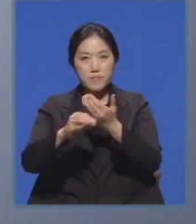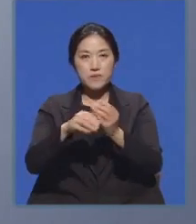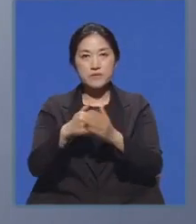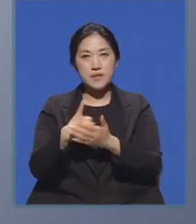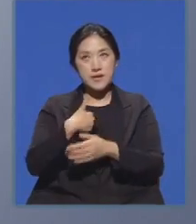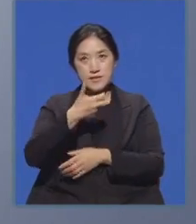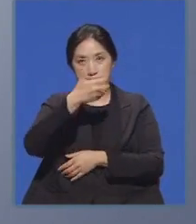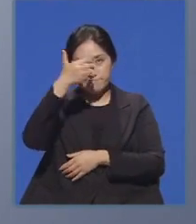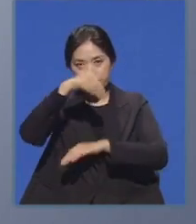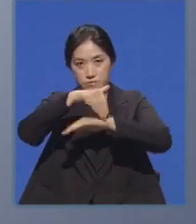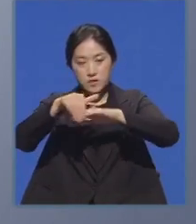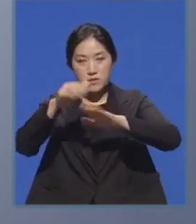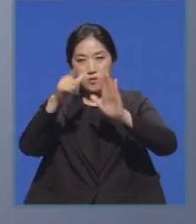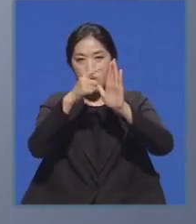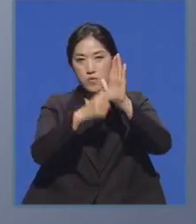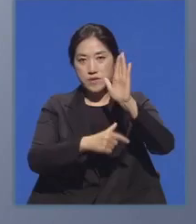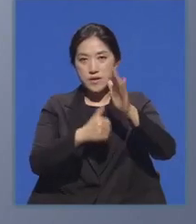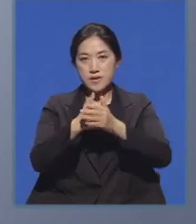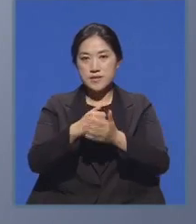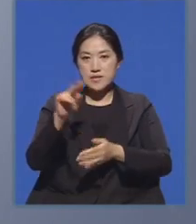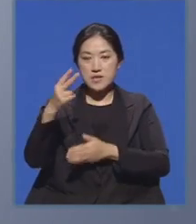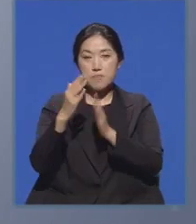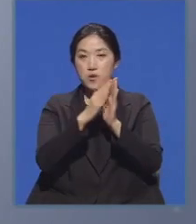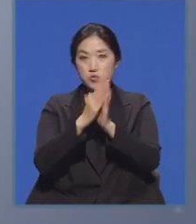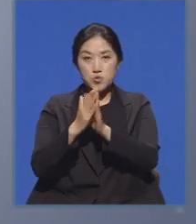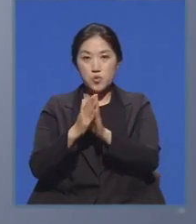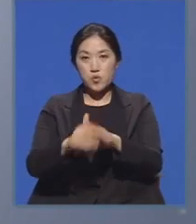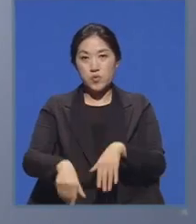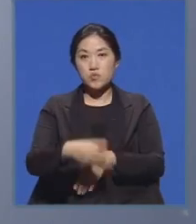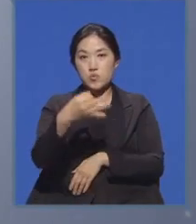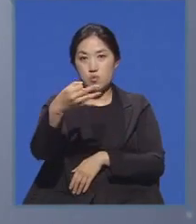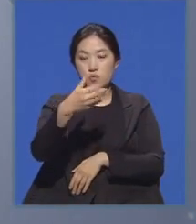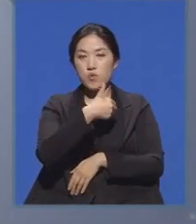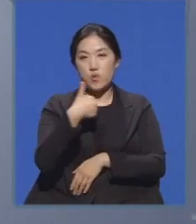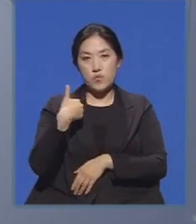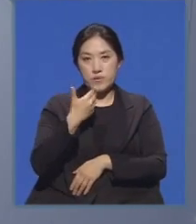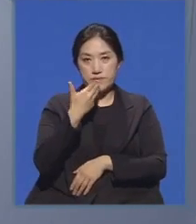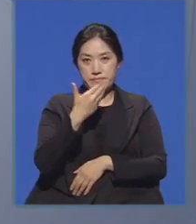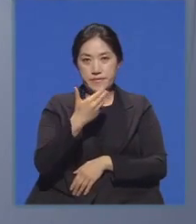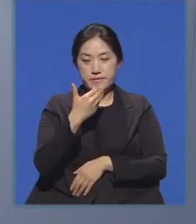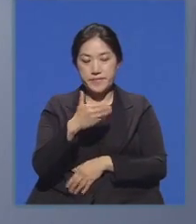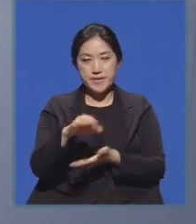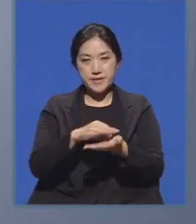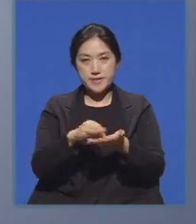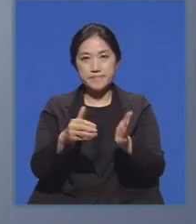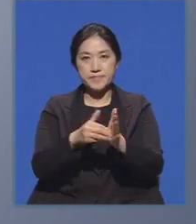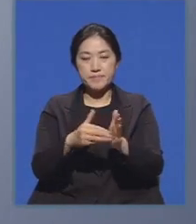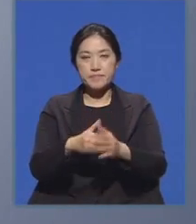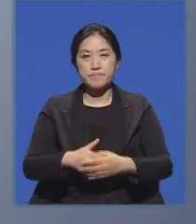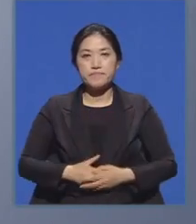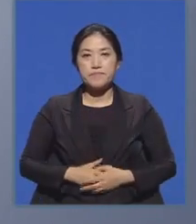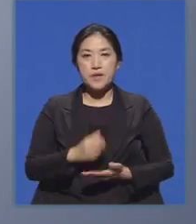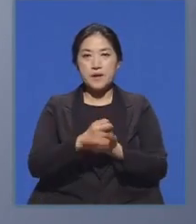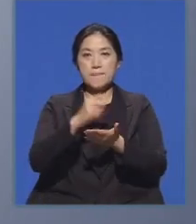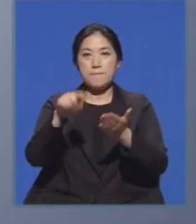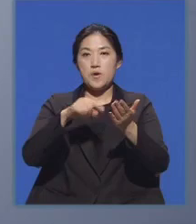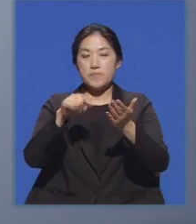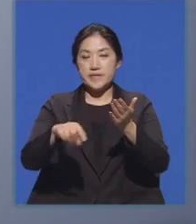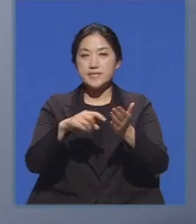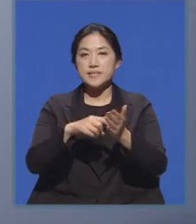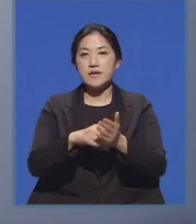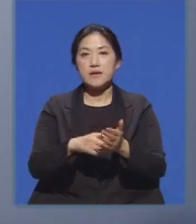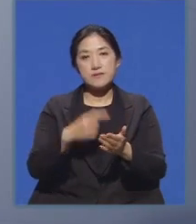제가 생각하는 공약들 200조 원의 그런 여유 재원이 마련이 된다고 저는 계산을 했습니다. 법인세는